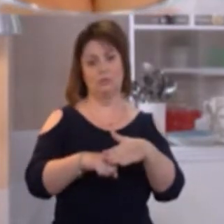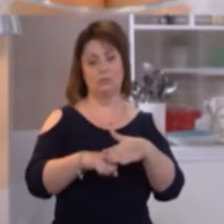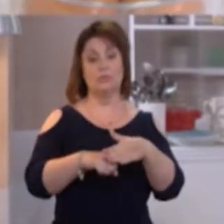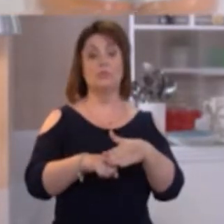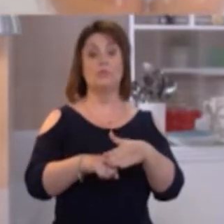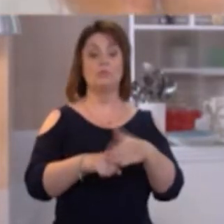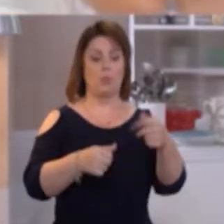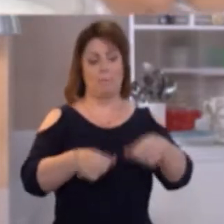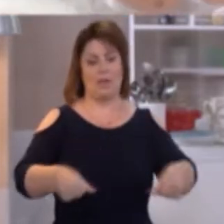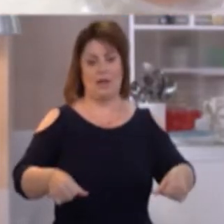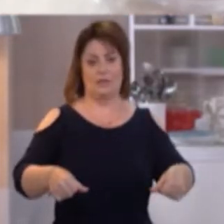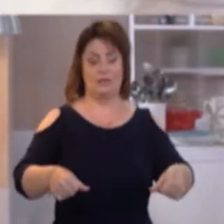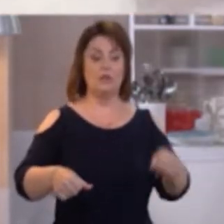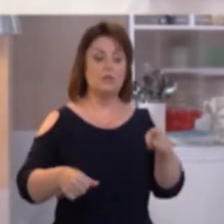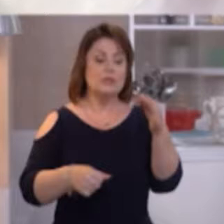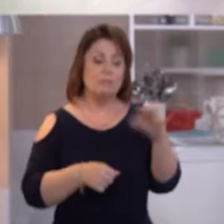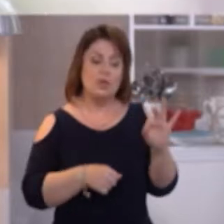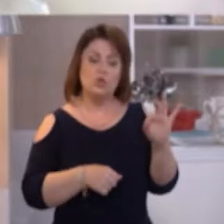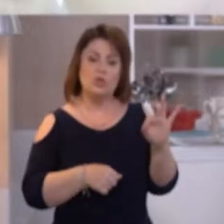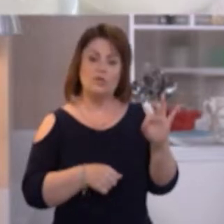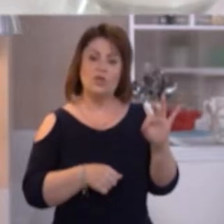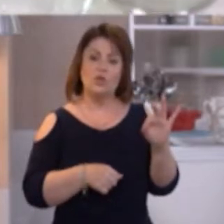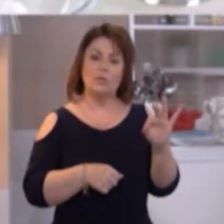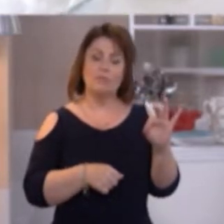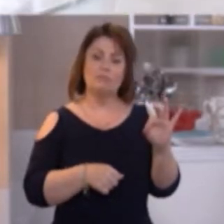Nello specifico questo è proprio